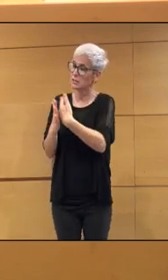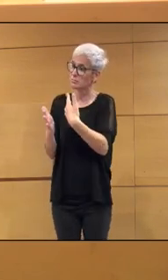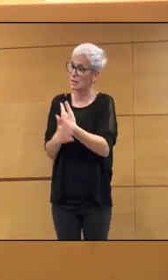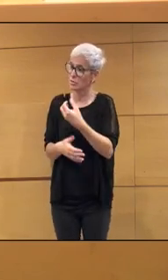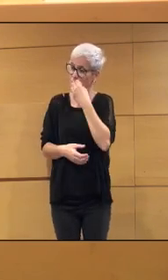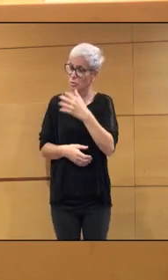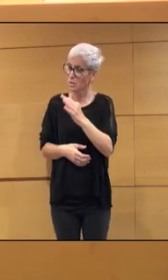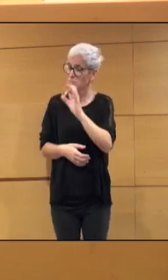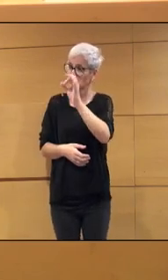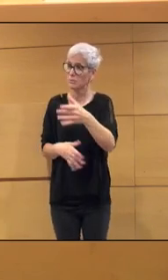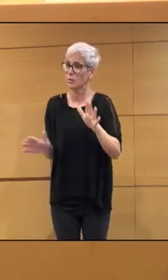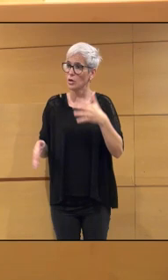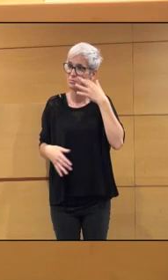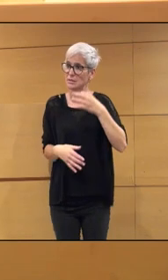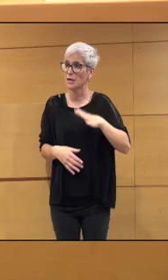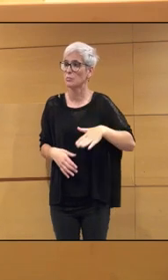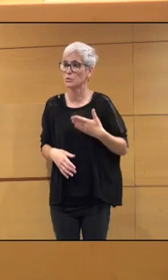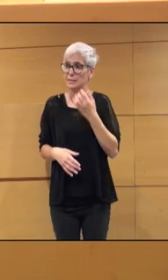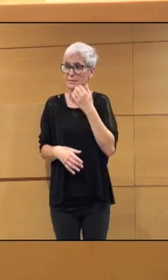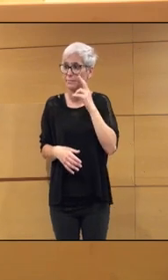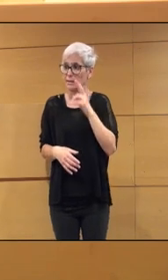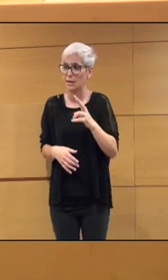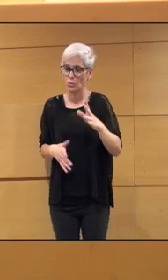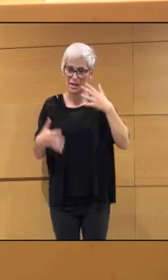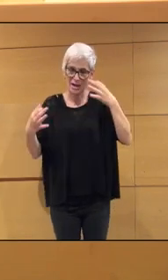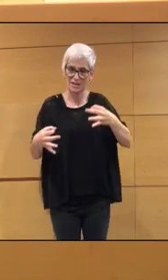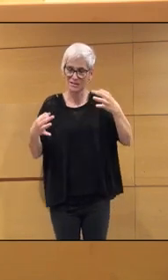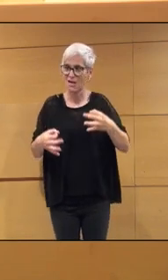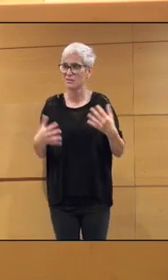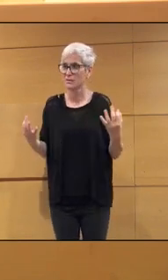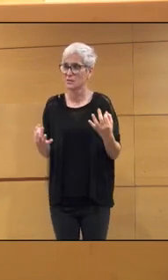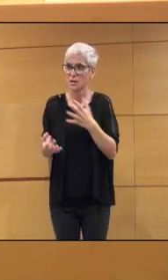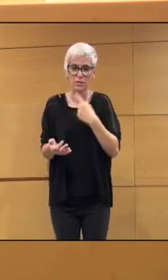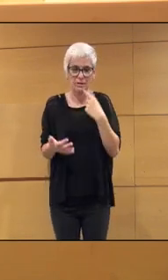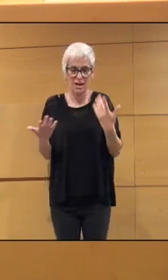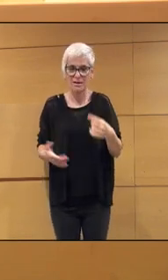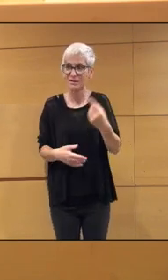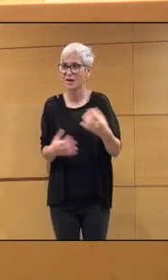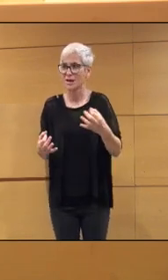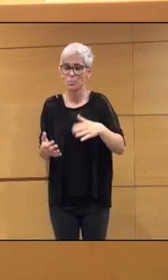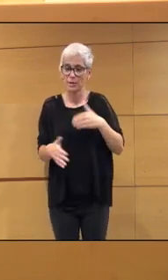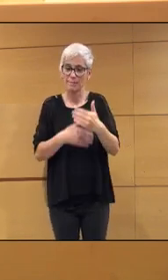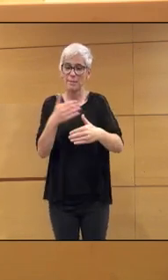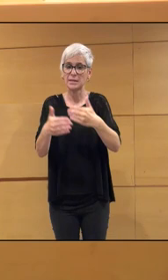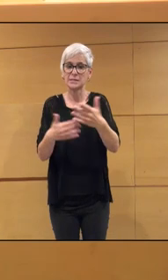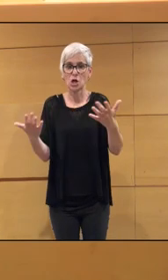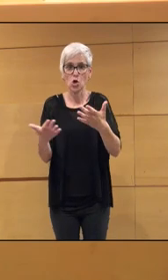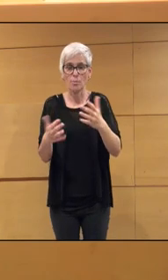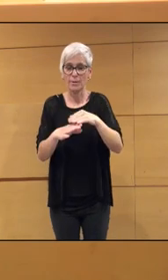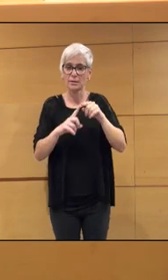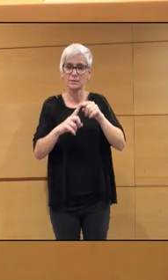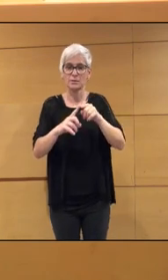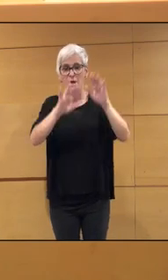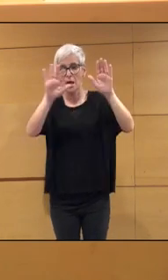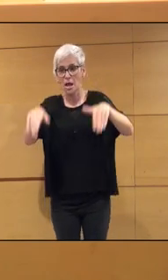veritat que aniria bé una mica de bany de realitat, no? De dir què tenim ara i com podem anar avançar fins a aquest final